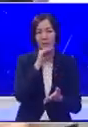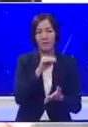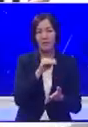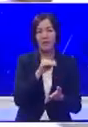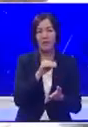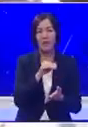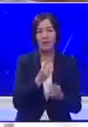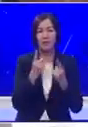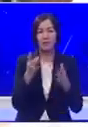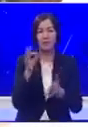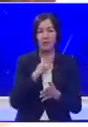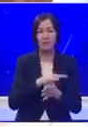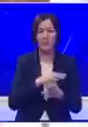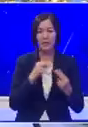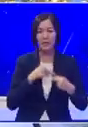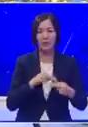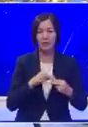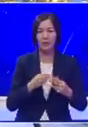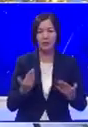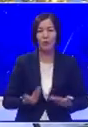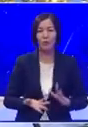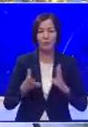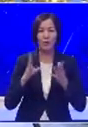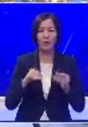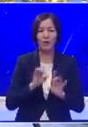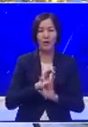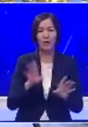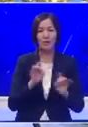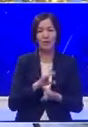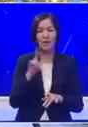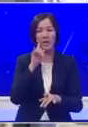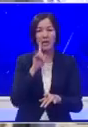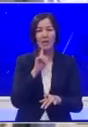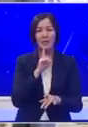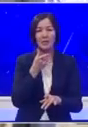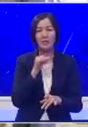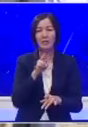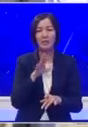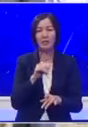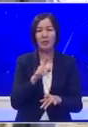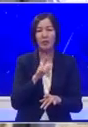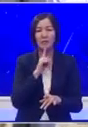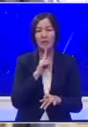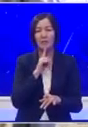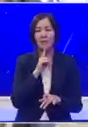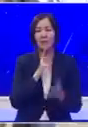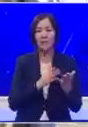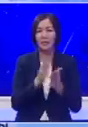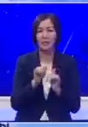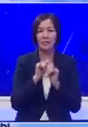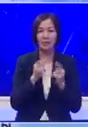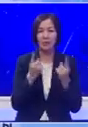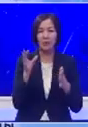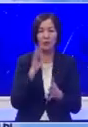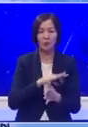сіңірген өлшеусіз еңбегі, өнегелі ғұмыры кеңінен айтылды. Ол Қазақстанның гидрология және гидрофизика саласын дамытуға